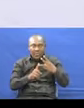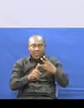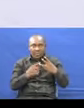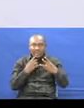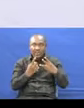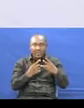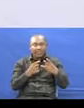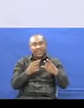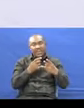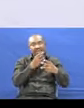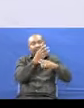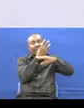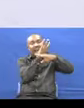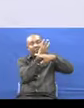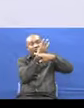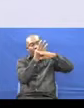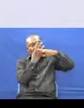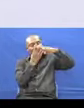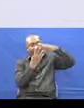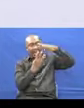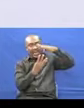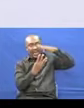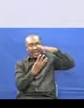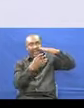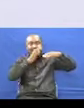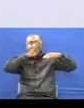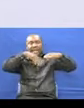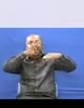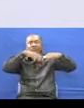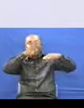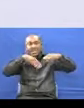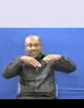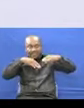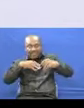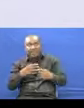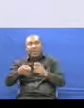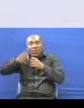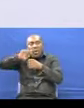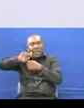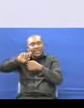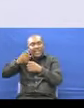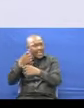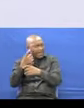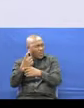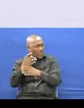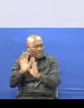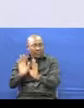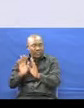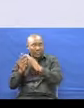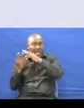3 katika sehemu 4 zina kivuli. Uongeze sehemu 1 tu katika